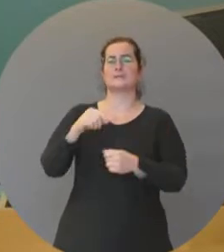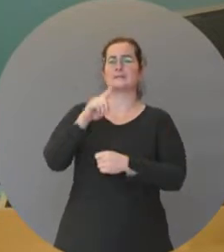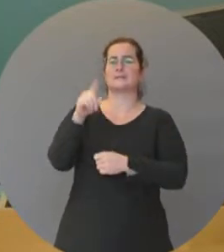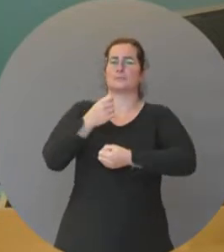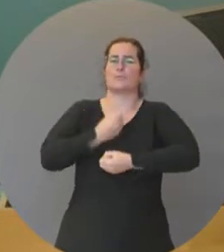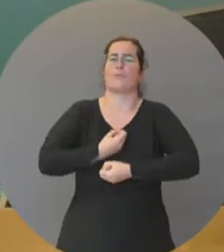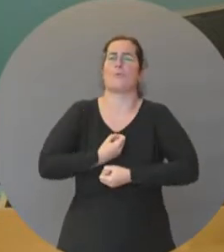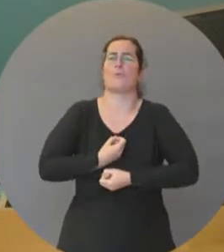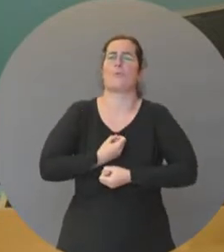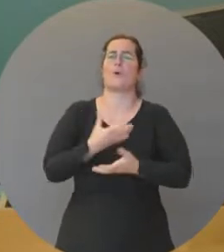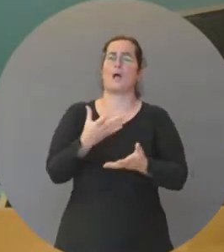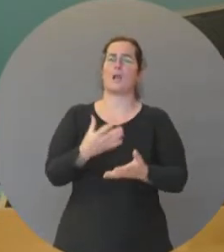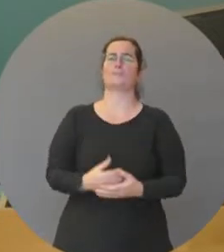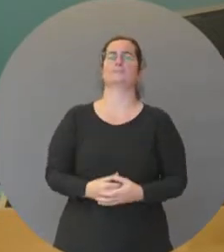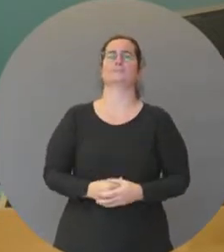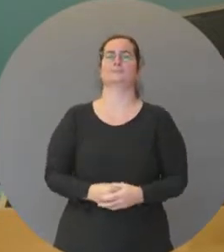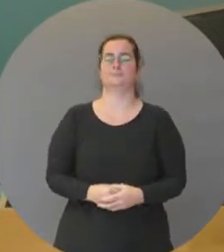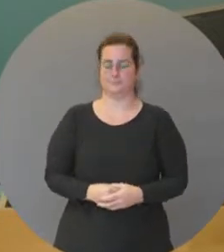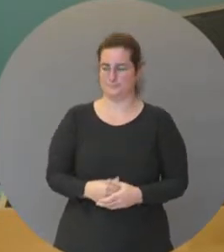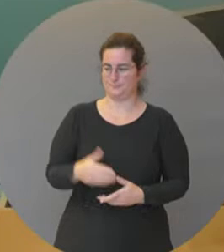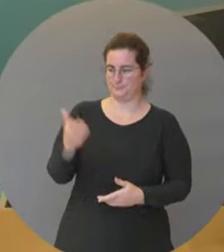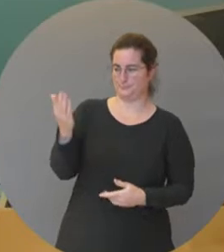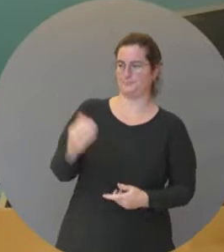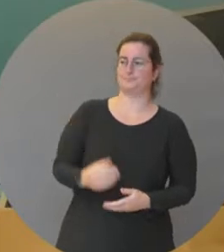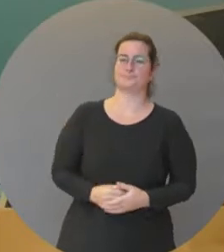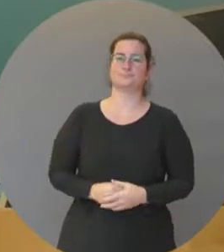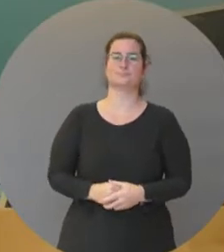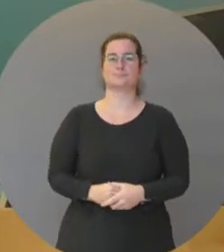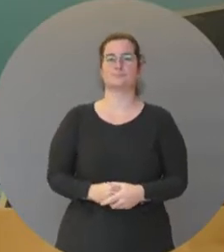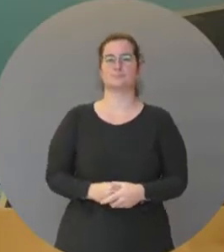madame c'est une boîte vous avez la parole